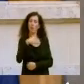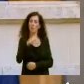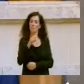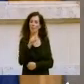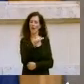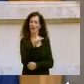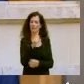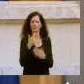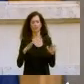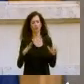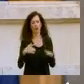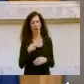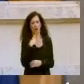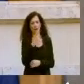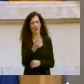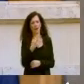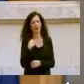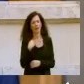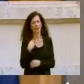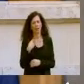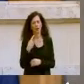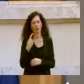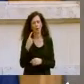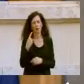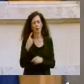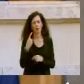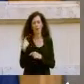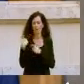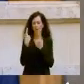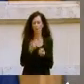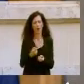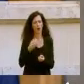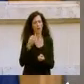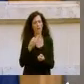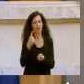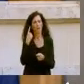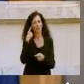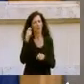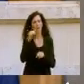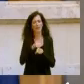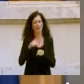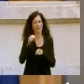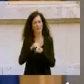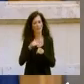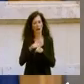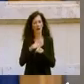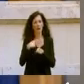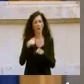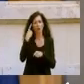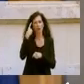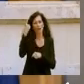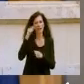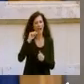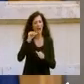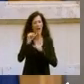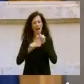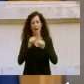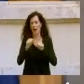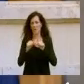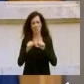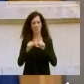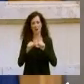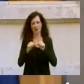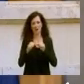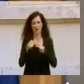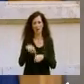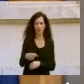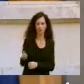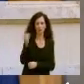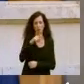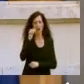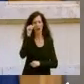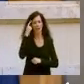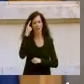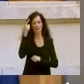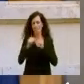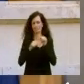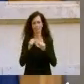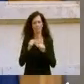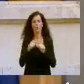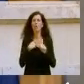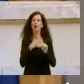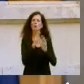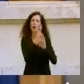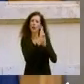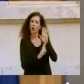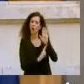testardo non cambio idea dall oggi al domani nel senso che come ho detto avremo quando avremo tutti i regolamenti